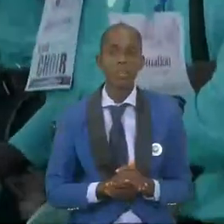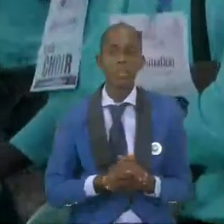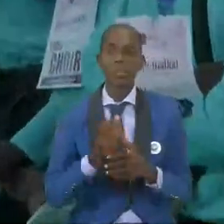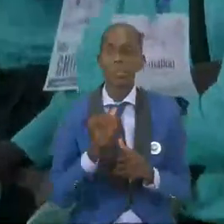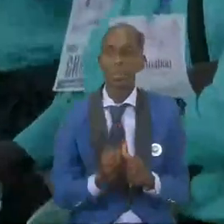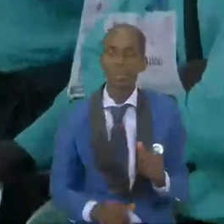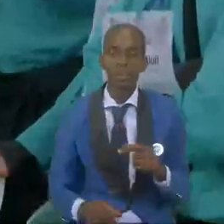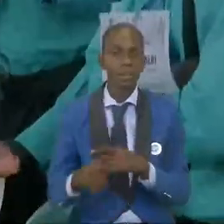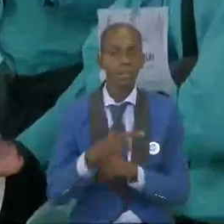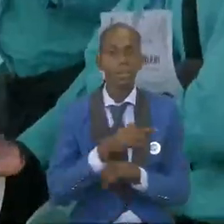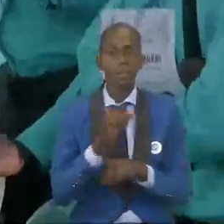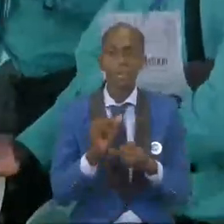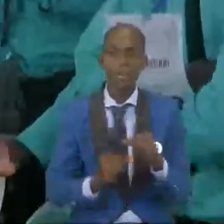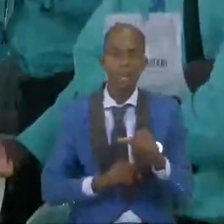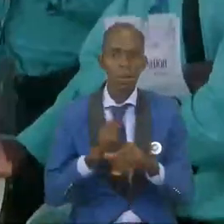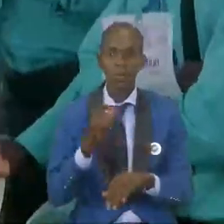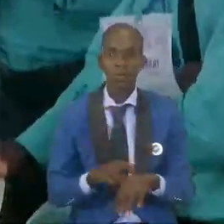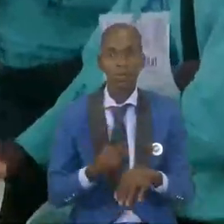Confie-toi en lui.